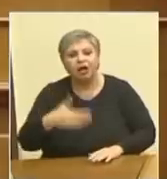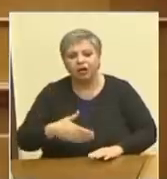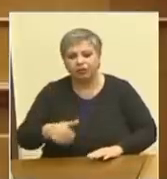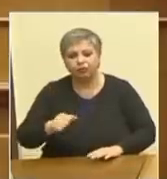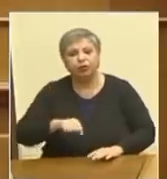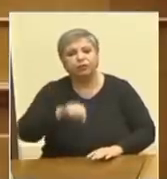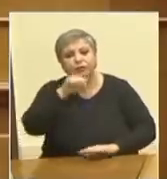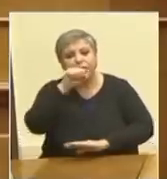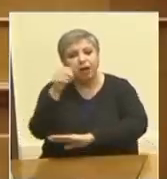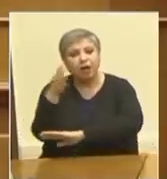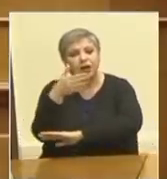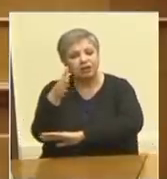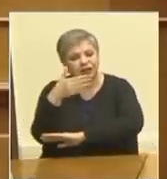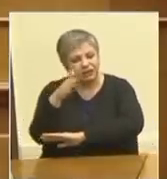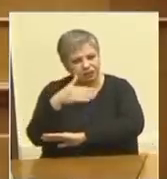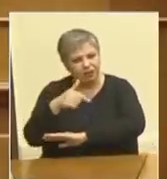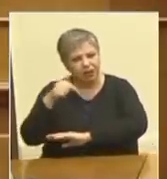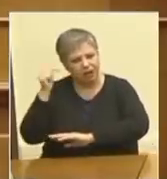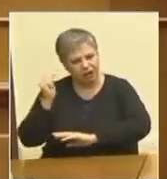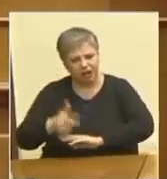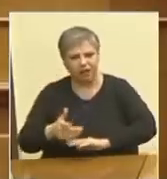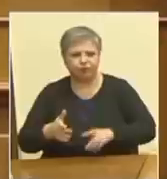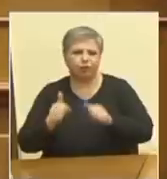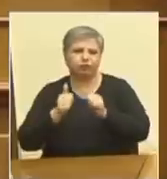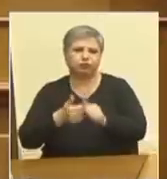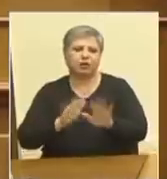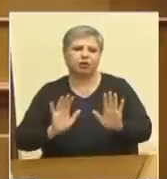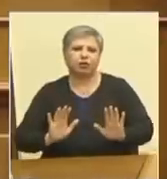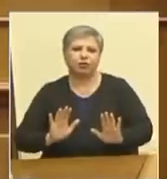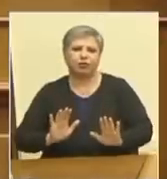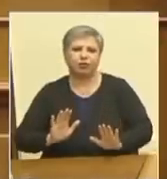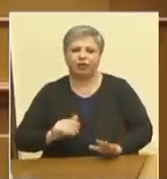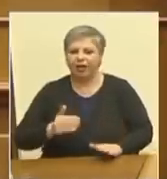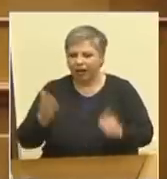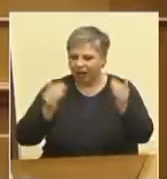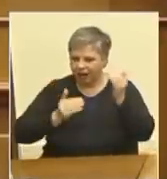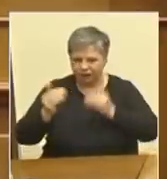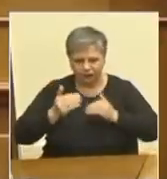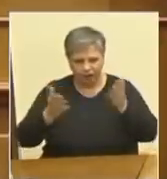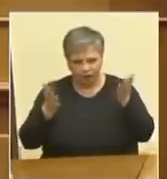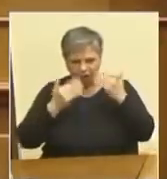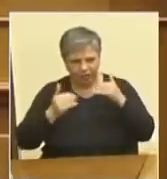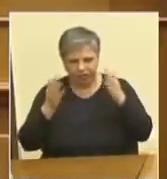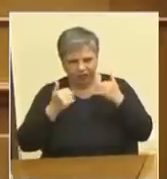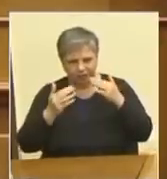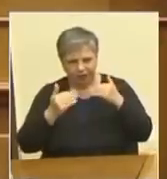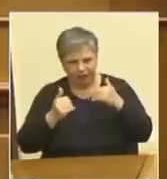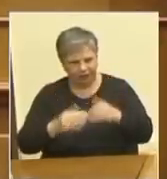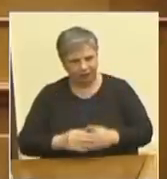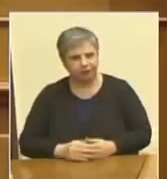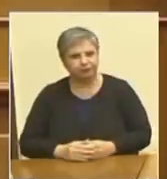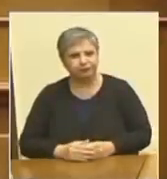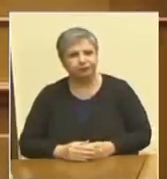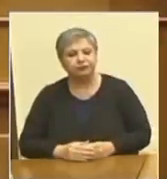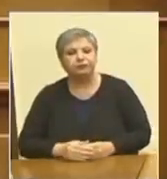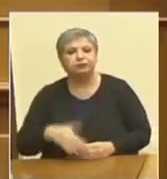Σας το ξαναλέω, λοιπόν, για να το ακούσετε. Ήσυχα, παρακαλώ. Κύριε